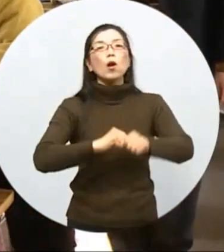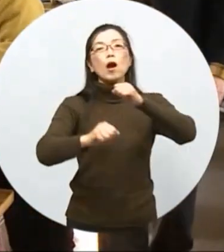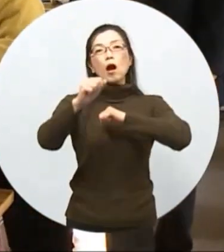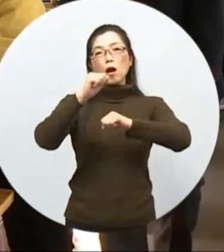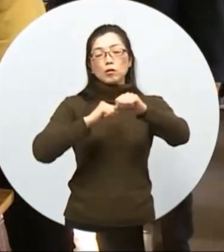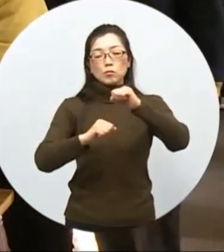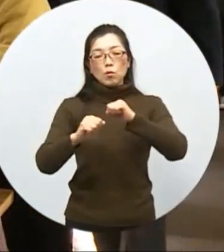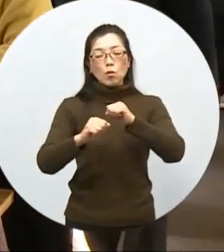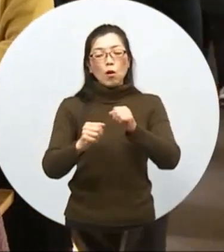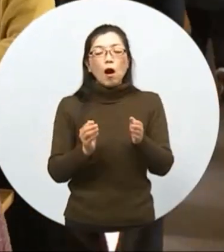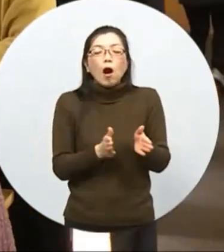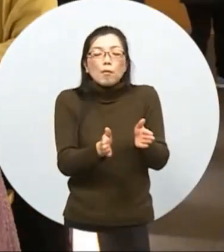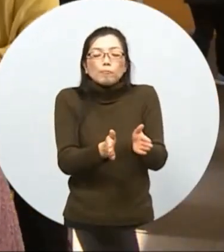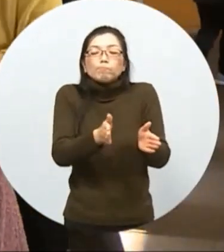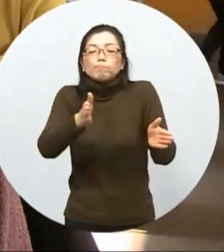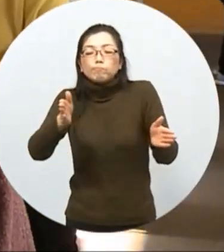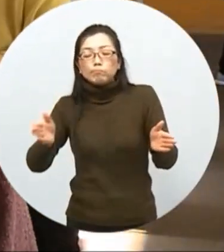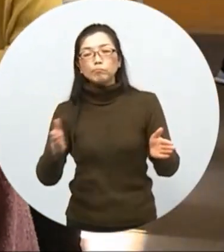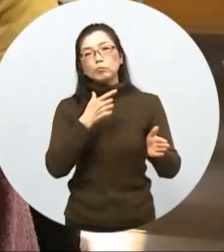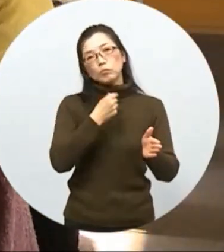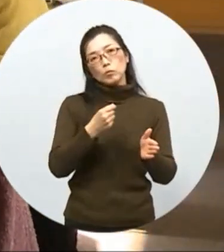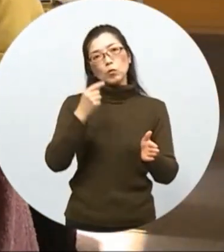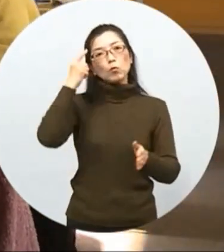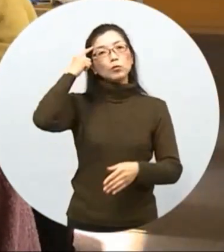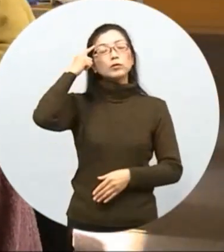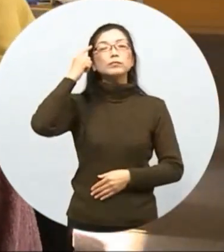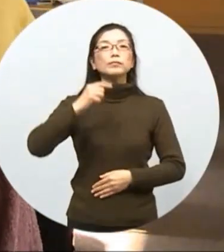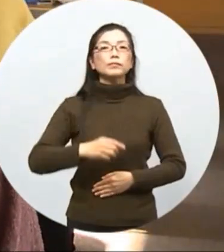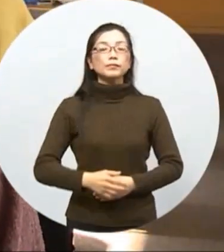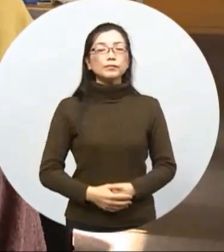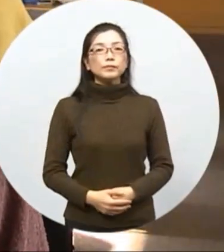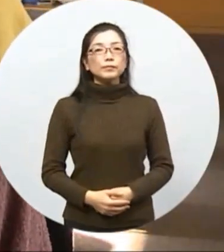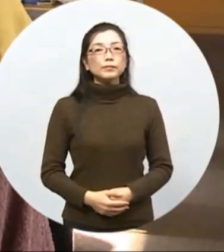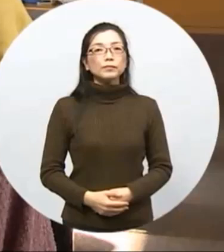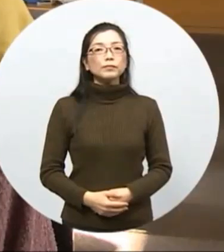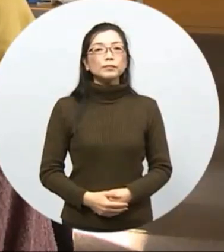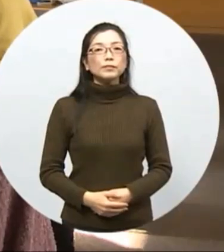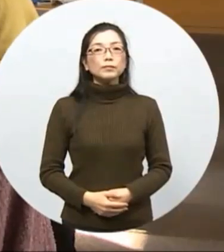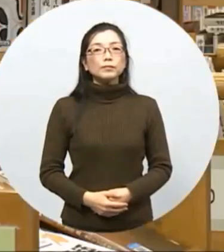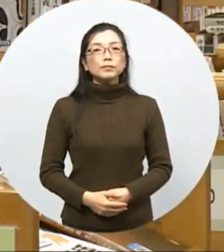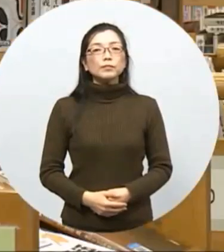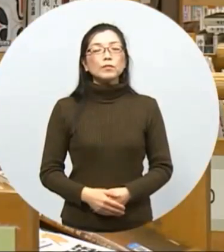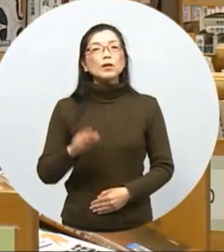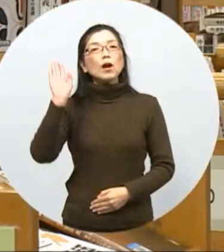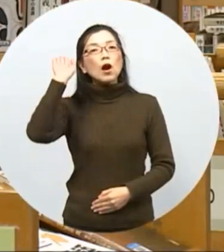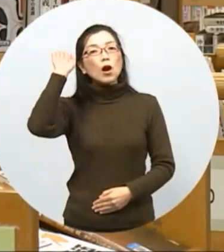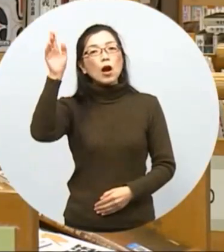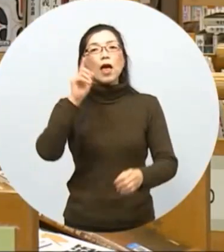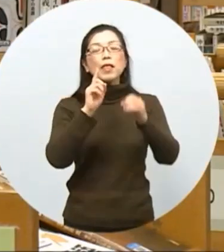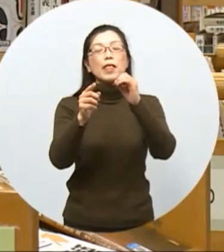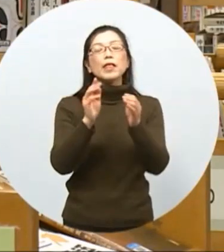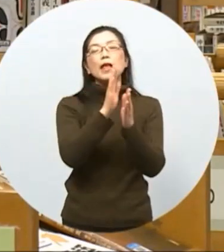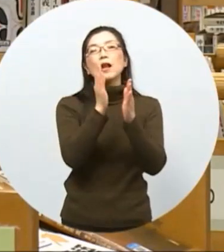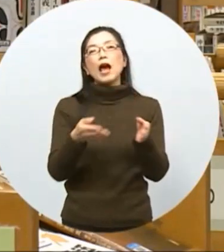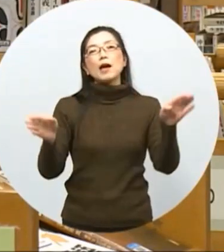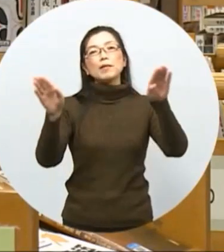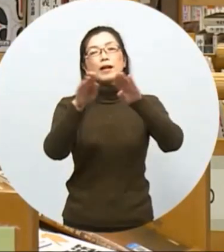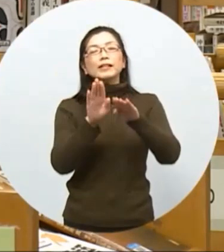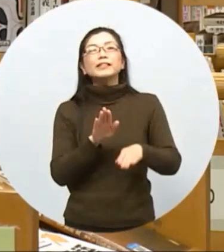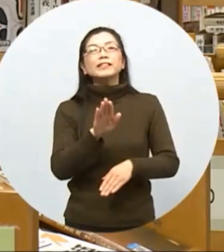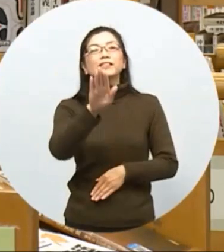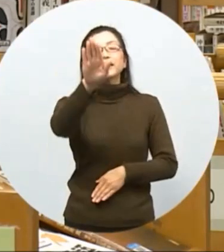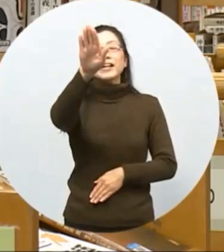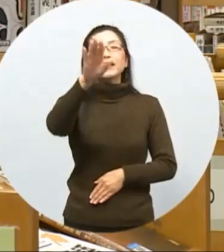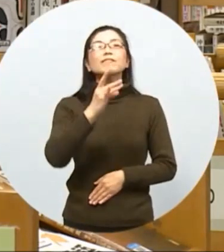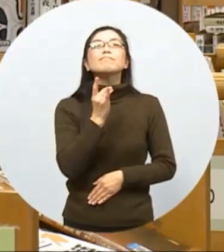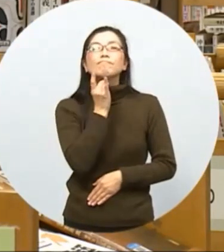活動を幅を広げていきたいなとそう思っております。 これからのデジタルライブラリーの進化に